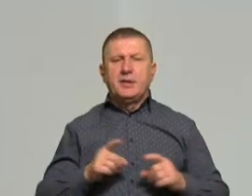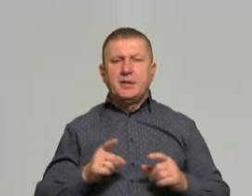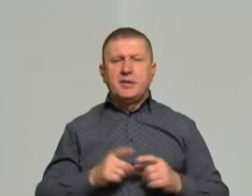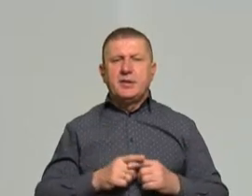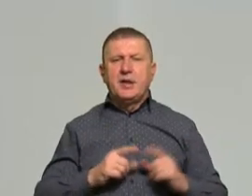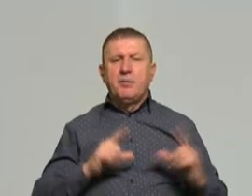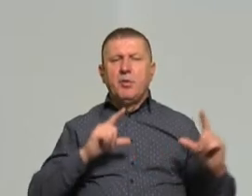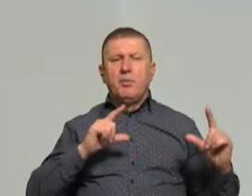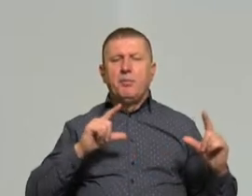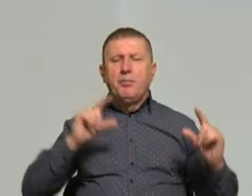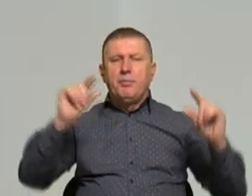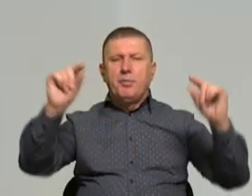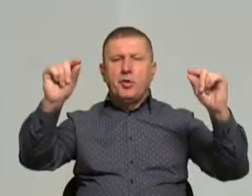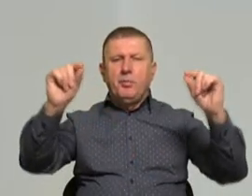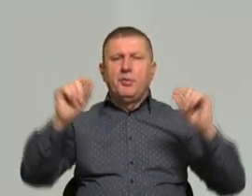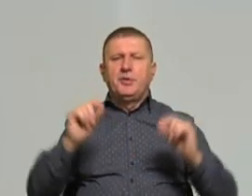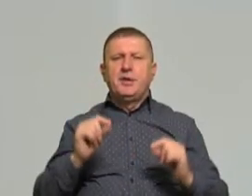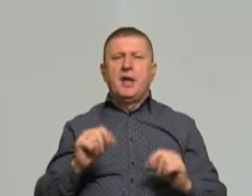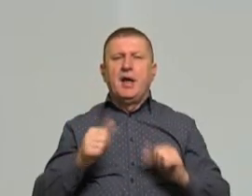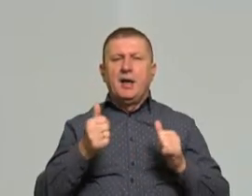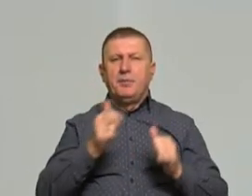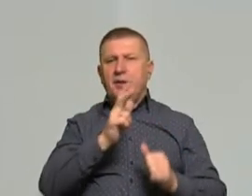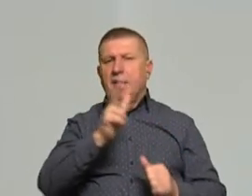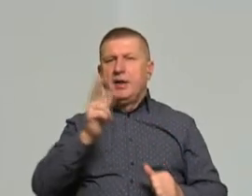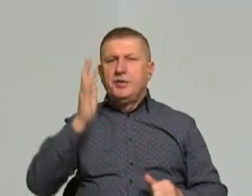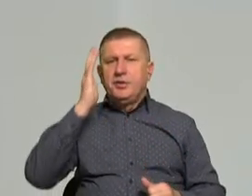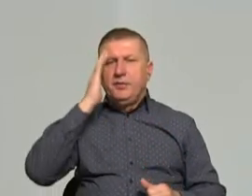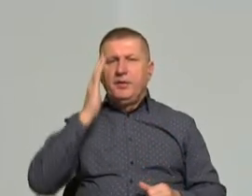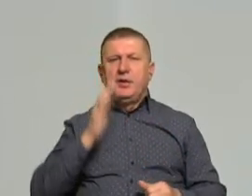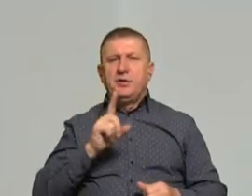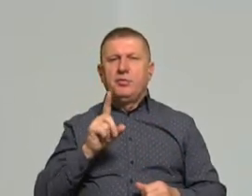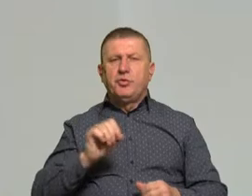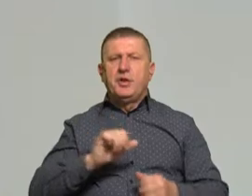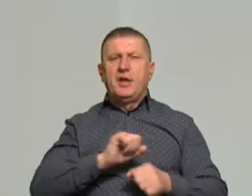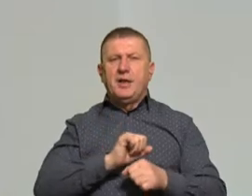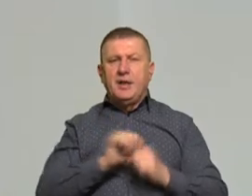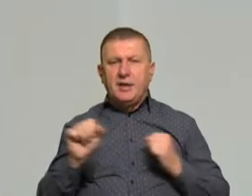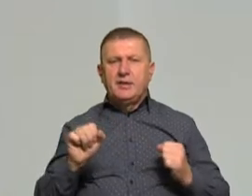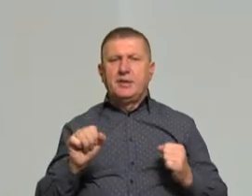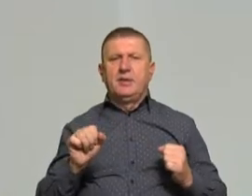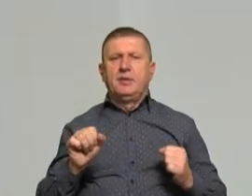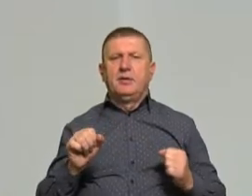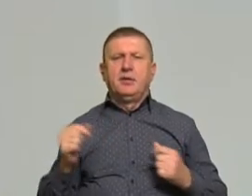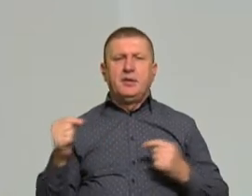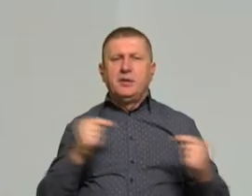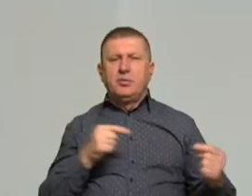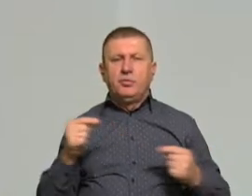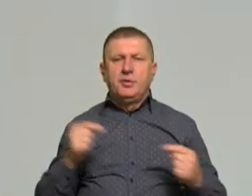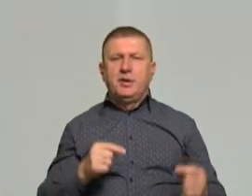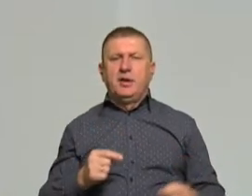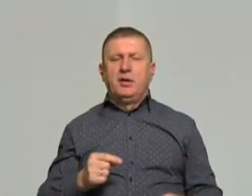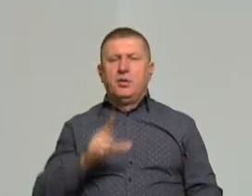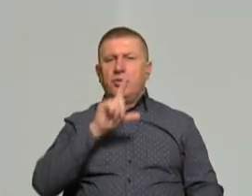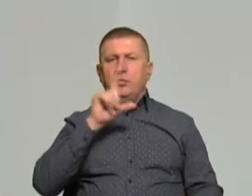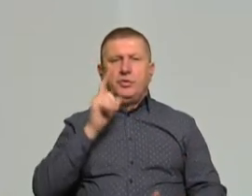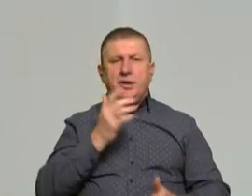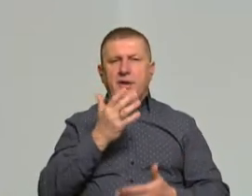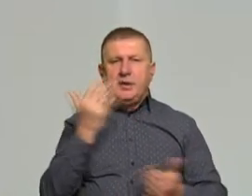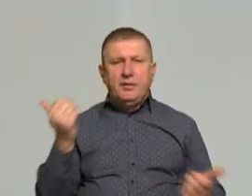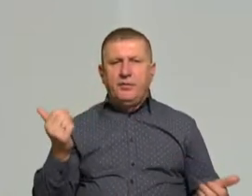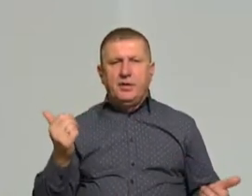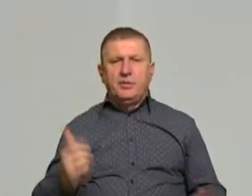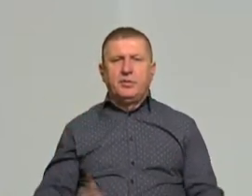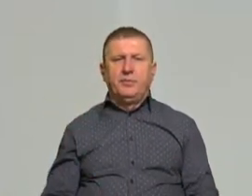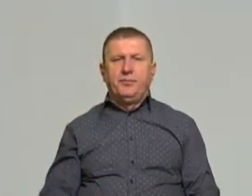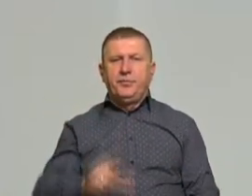różnych nośnikach, różnymi kanałami informacyjnymi, żeby jak najwięcej osób miało do tego dostęp. No i przede wszystkim trzeba faktycznie